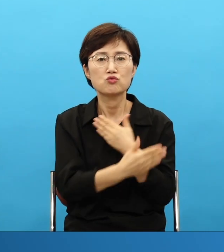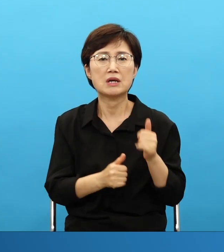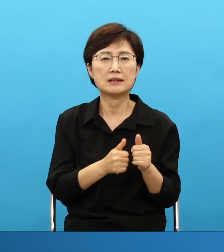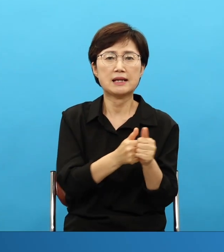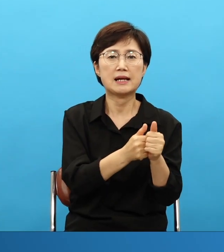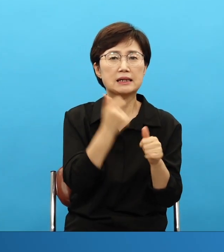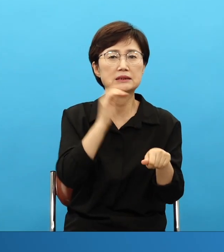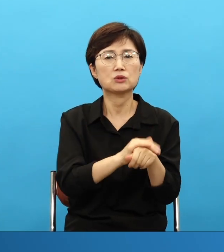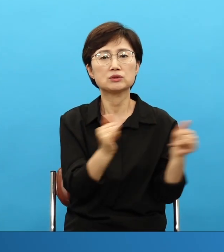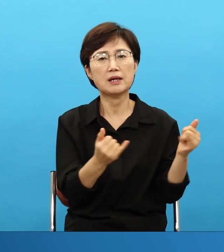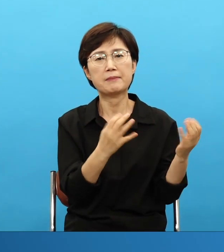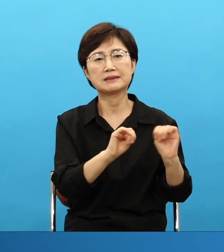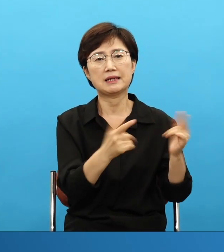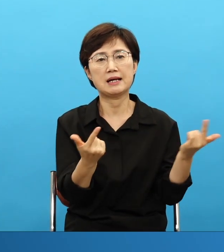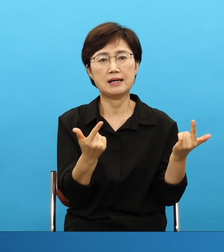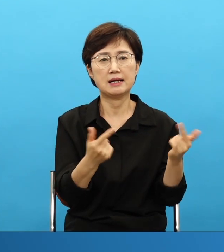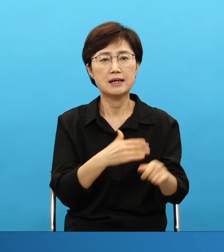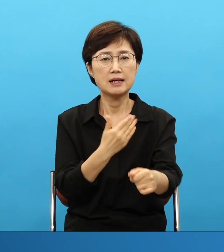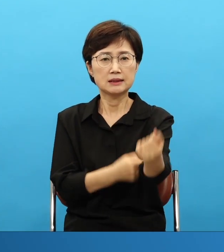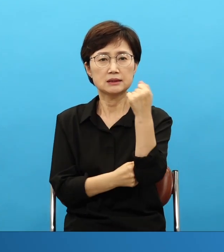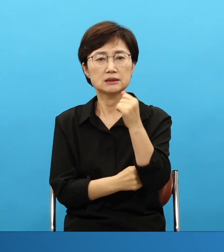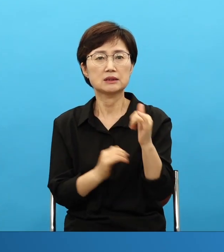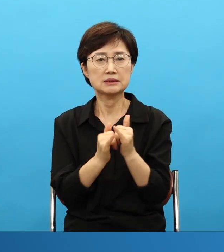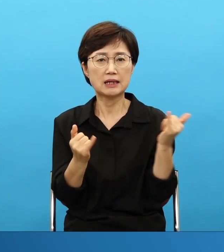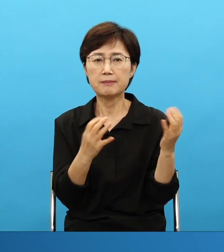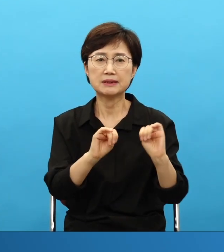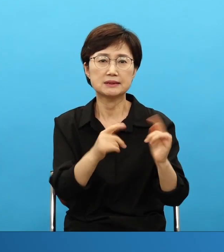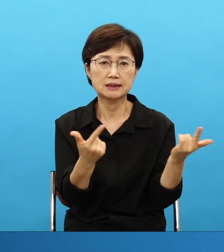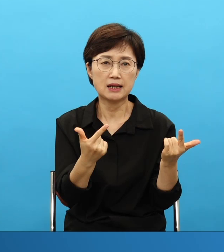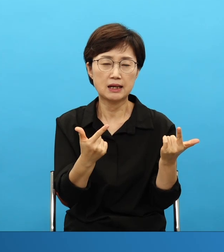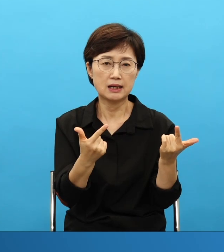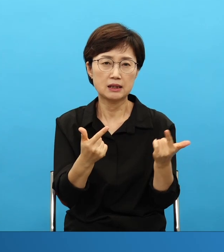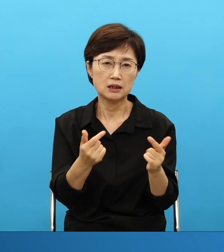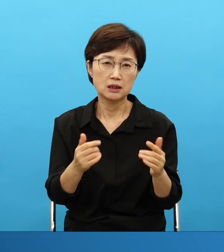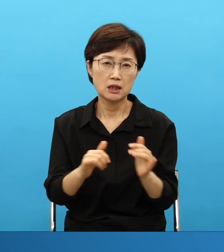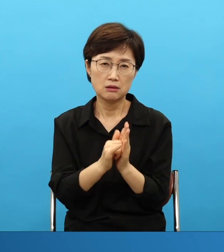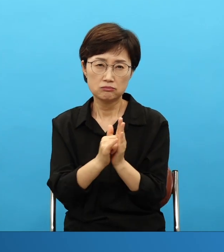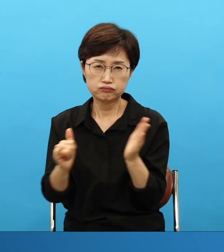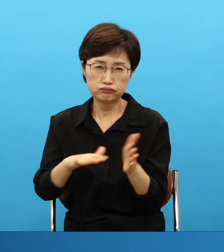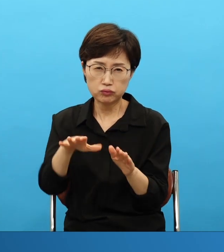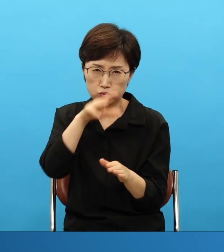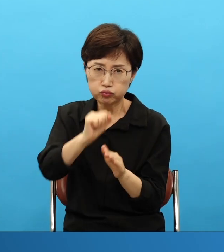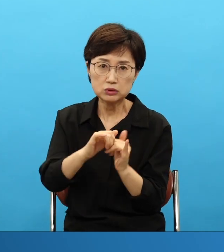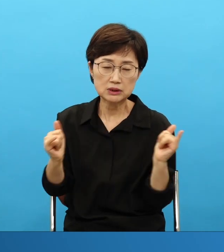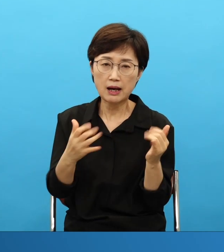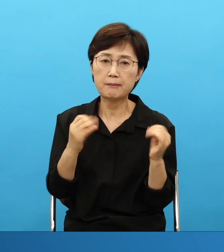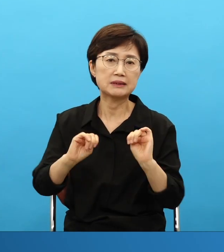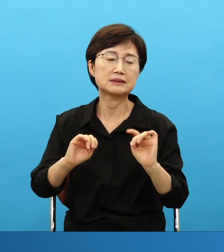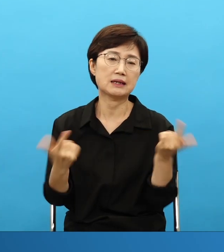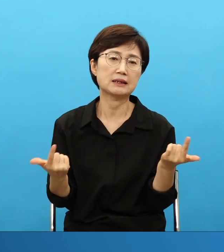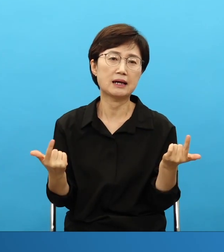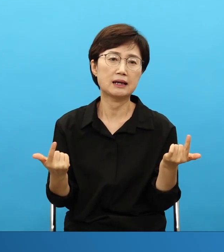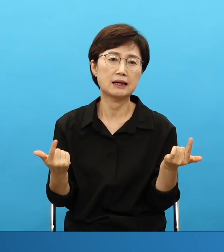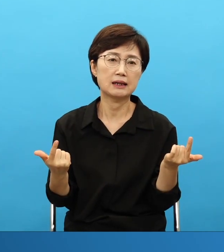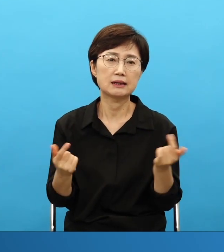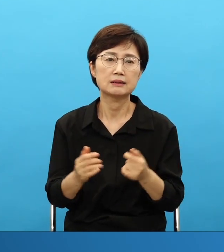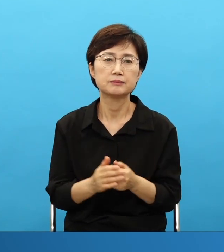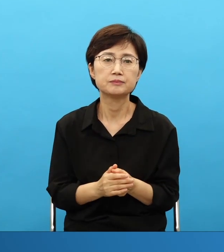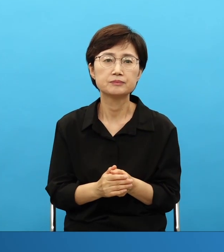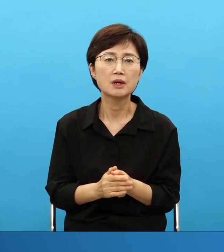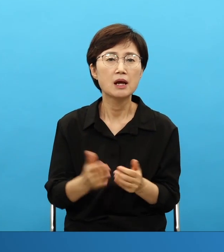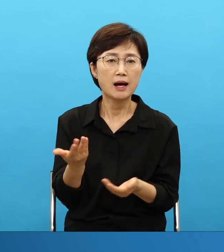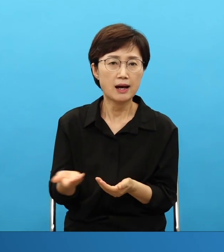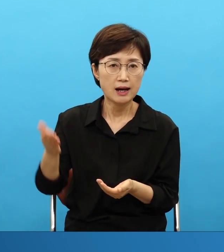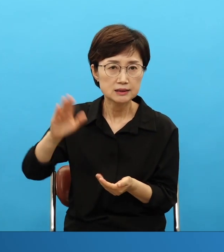육체를 따라 지혜로운 자가 많지 아니하며능한 자가 많지 아니하며 문벌 좋은 자가 많지